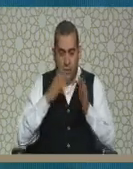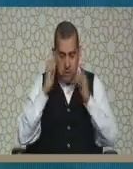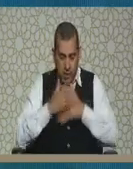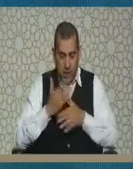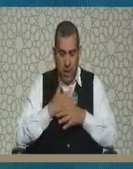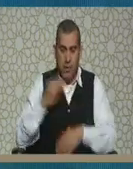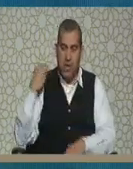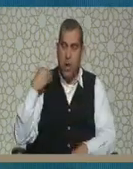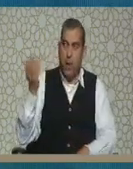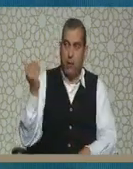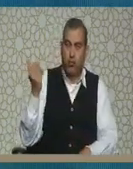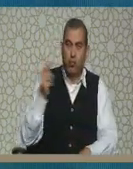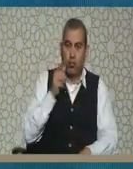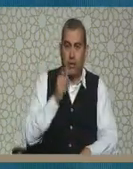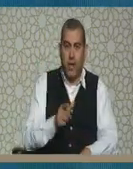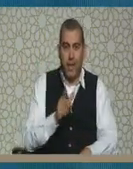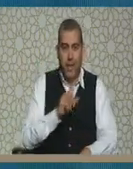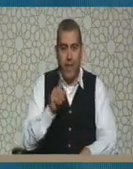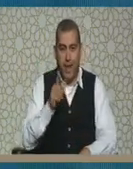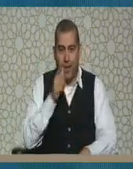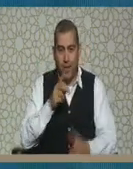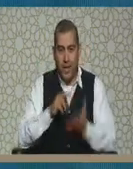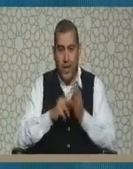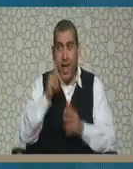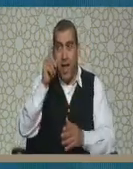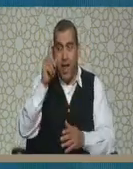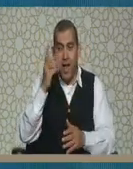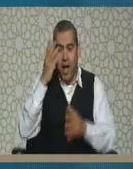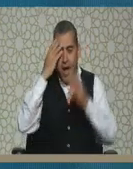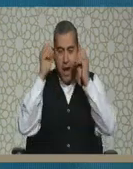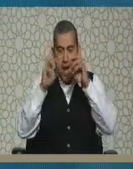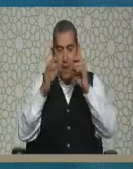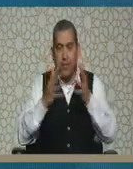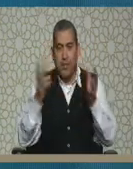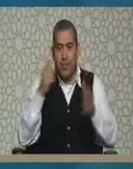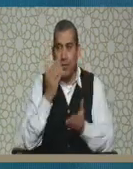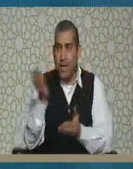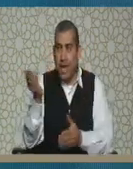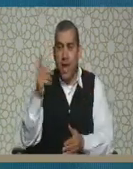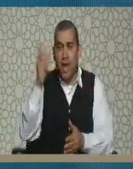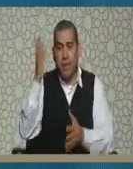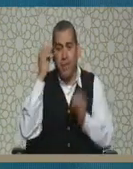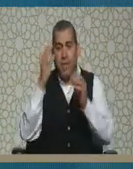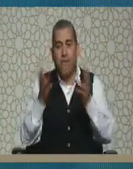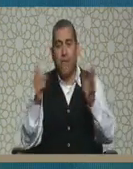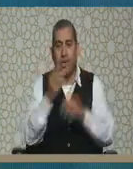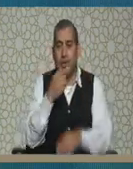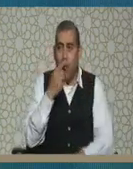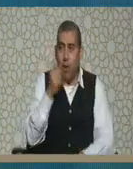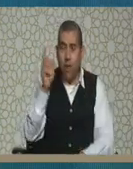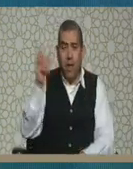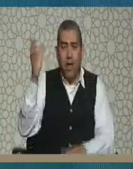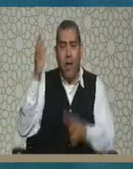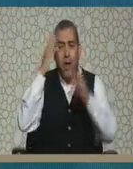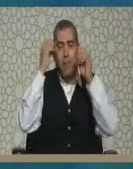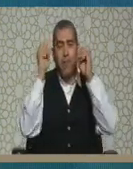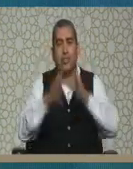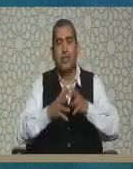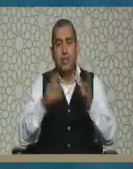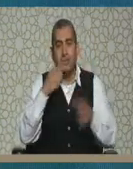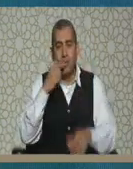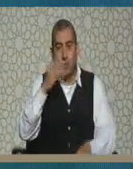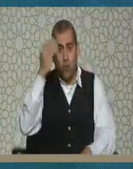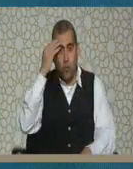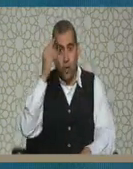الله ليه لان الله اكرم من ان ينتظر منه مقابل الله سبحانه وتعالى سيعطيك ليس معنى